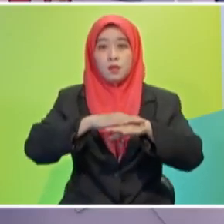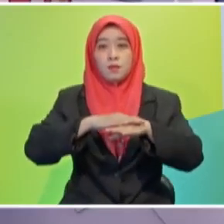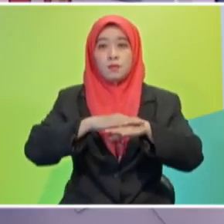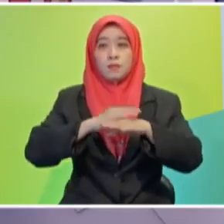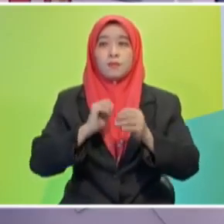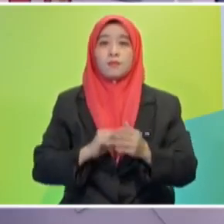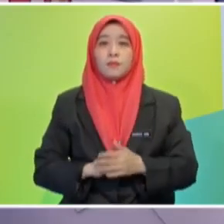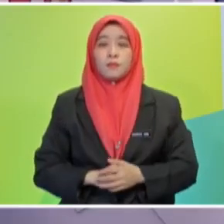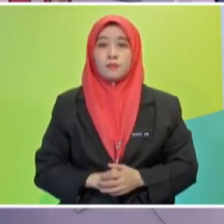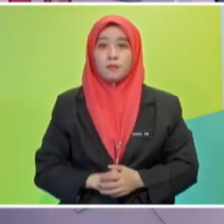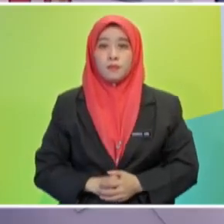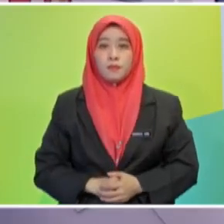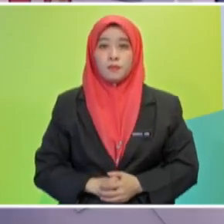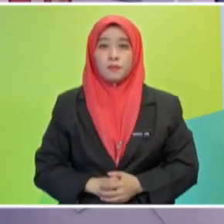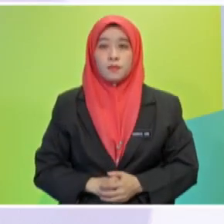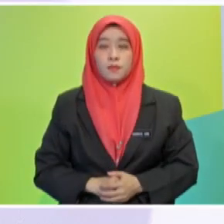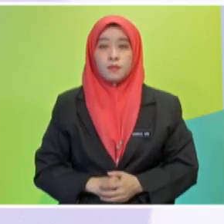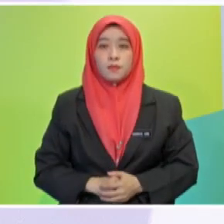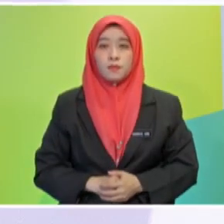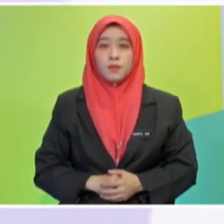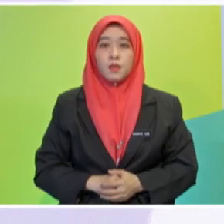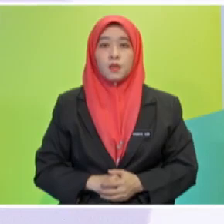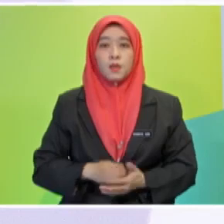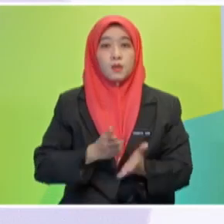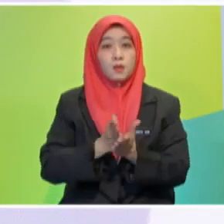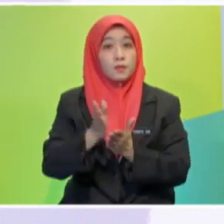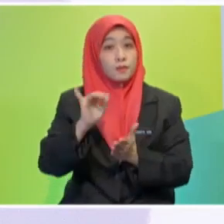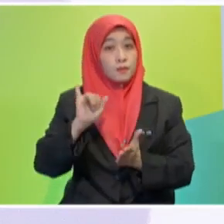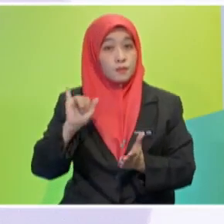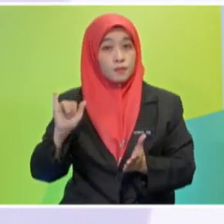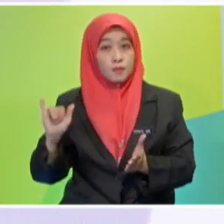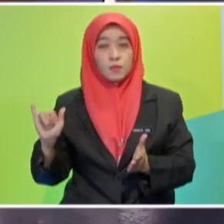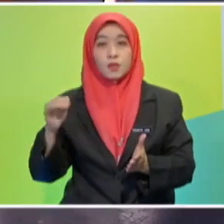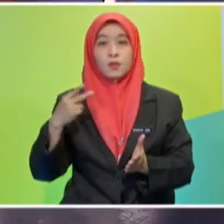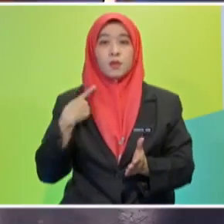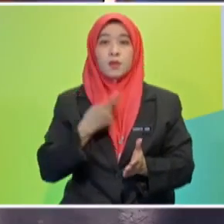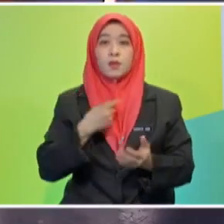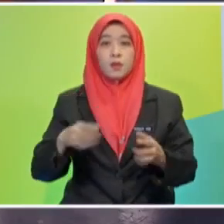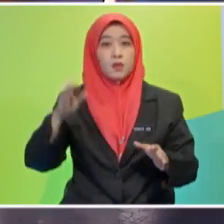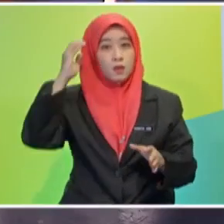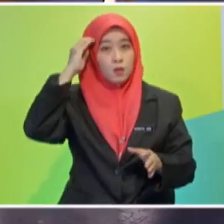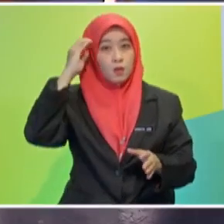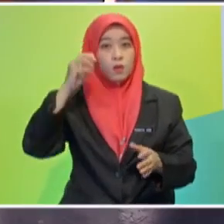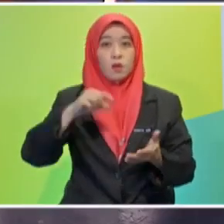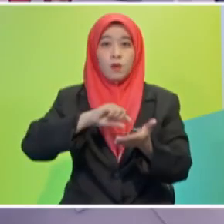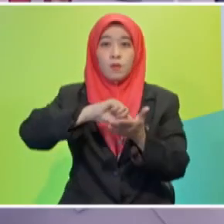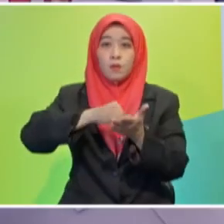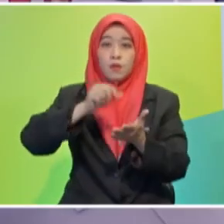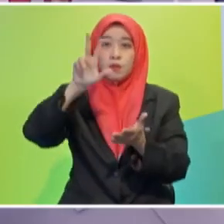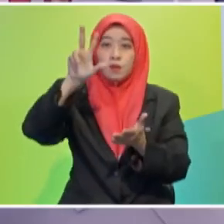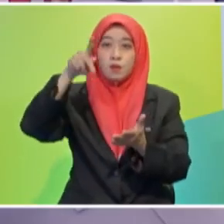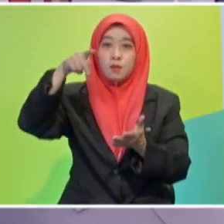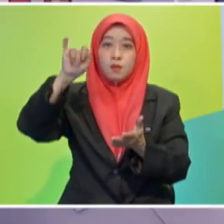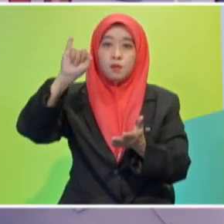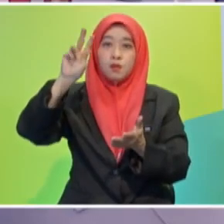akan tampal panel kawalan. Okey, seterusnya kita dah tahu plug 3 pin, kita dah tahu kedudukan